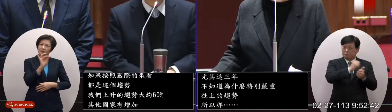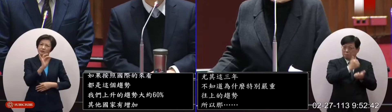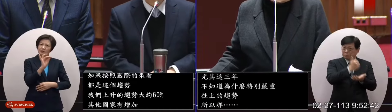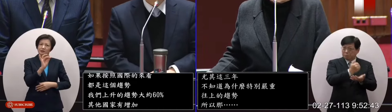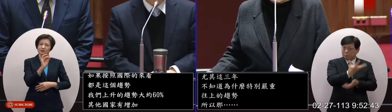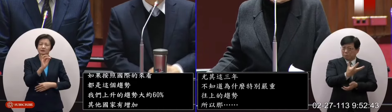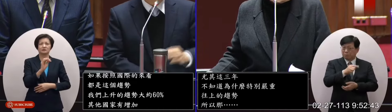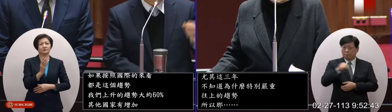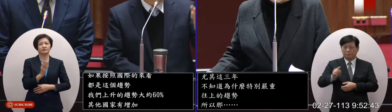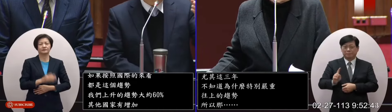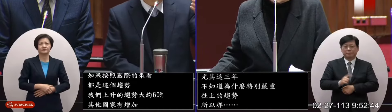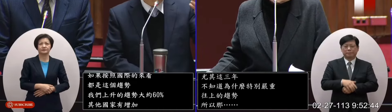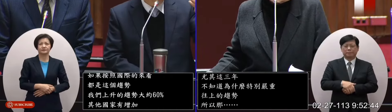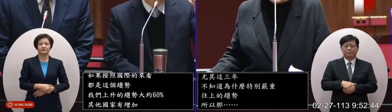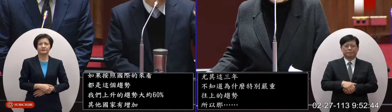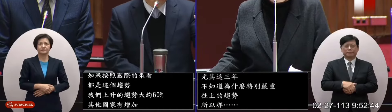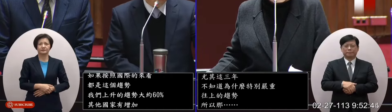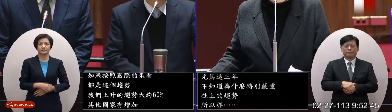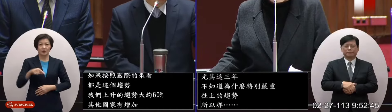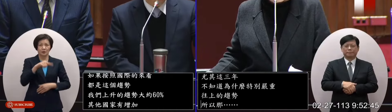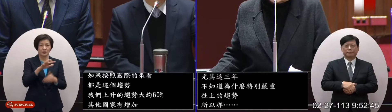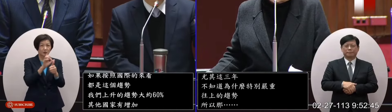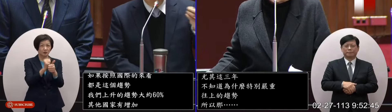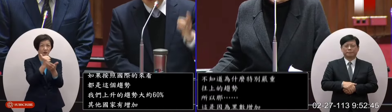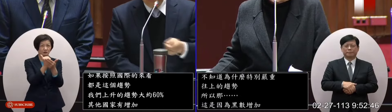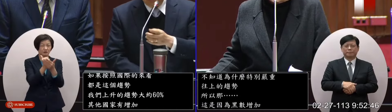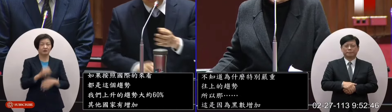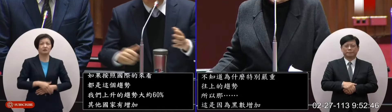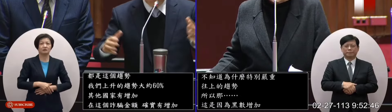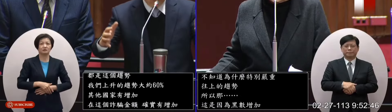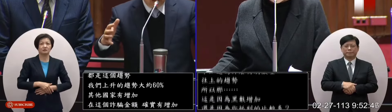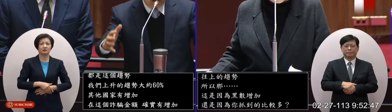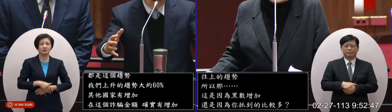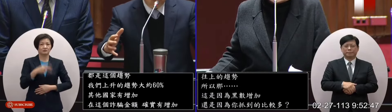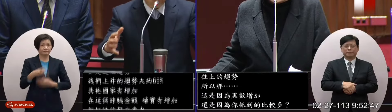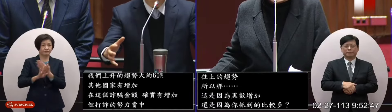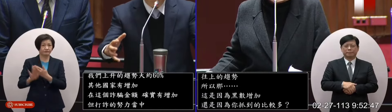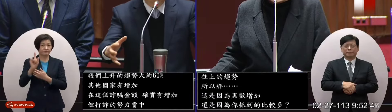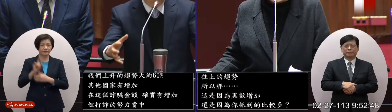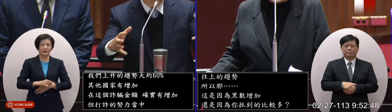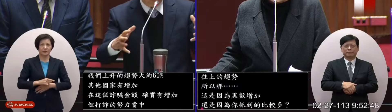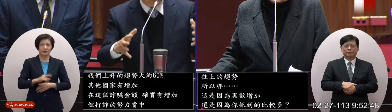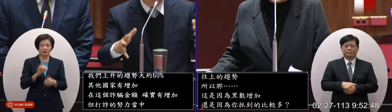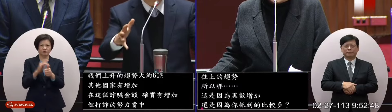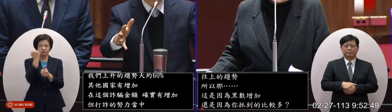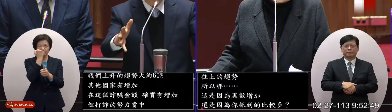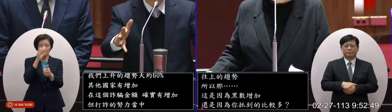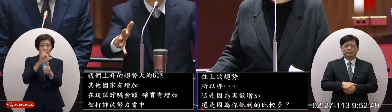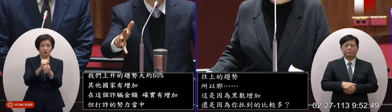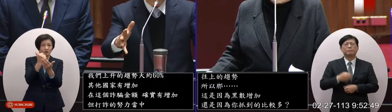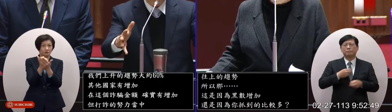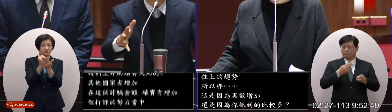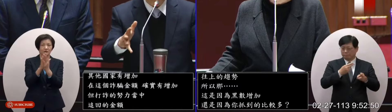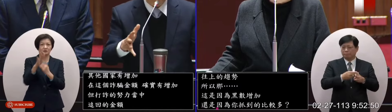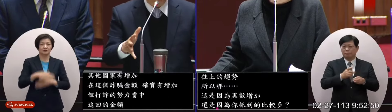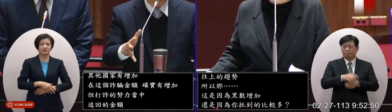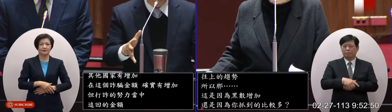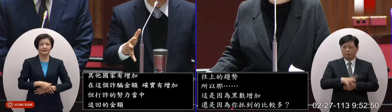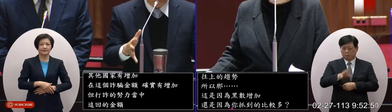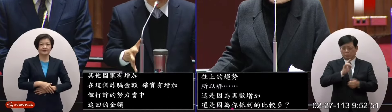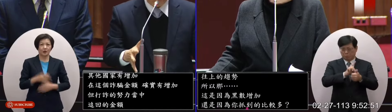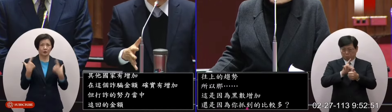较多？ 我们抓到的多以外，另外我们也因为抓到以后就有一些， 我相信你， 他的诈骗的